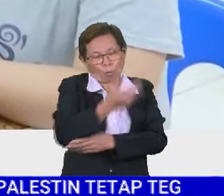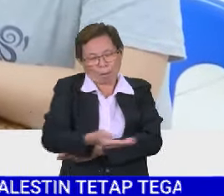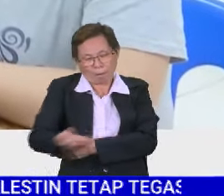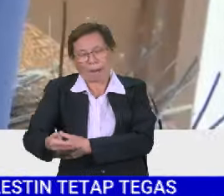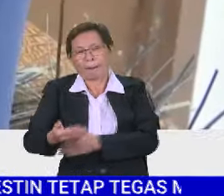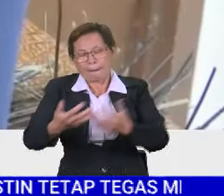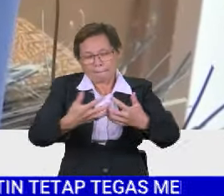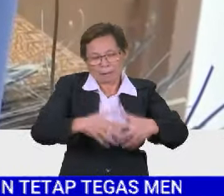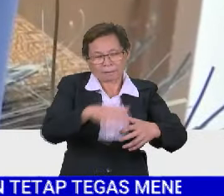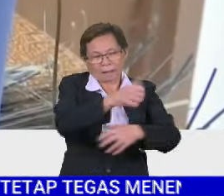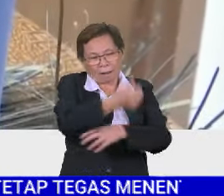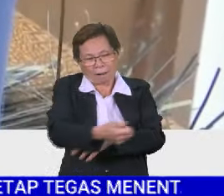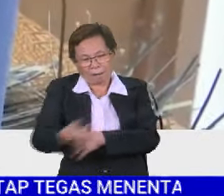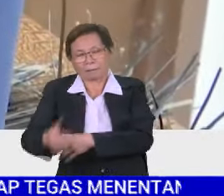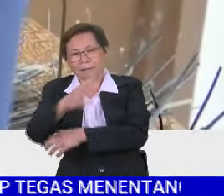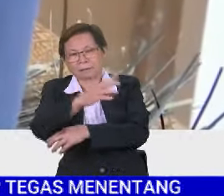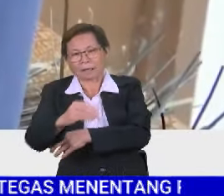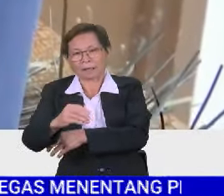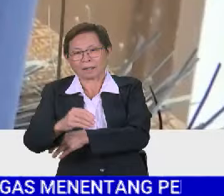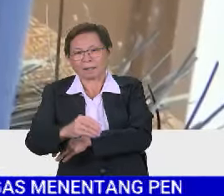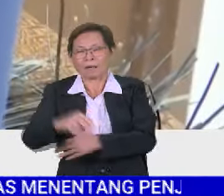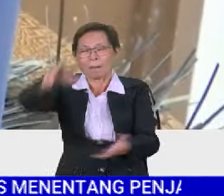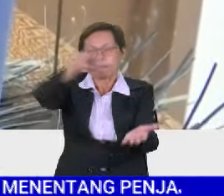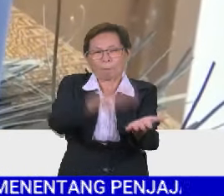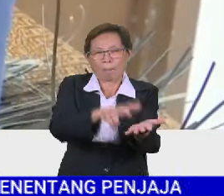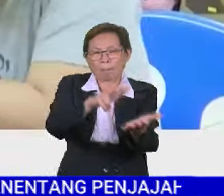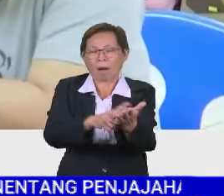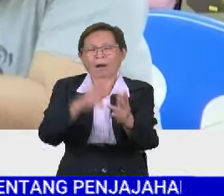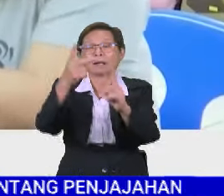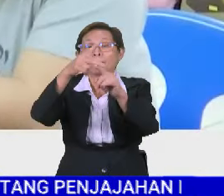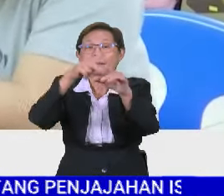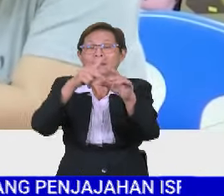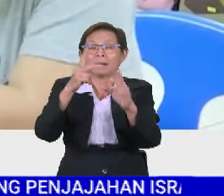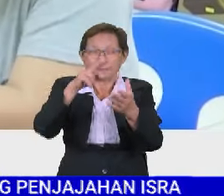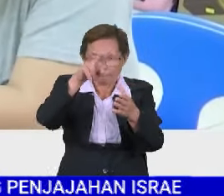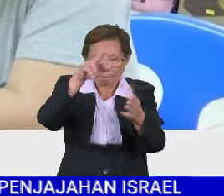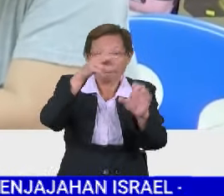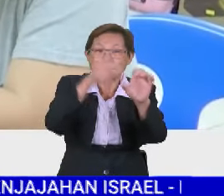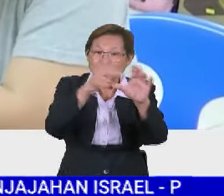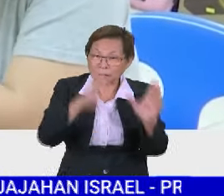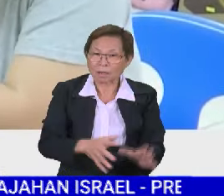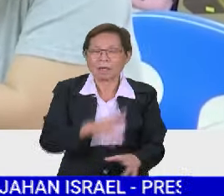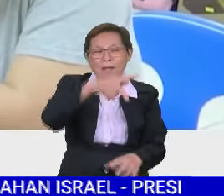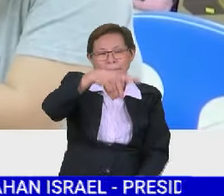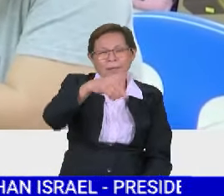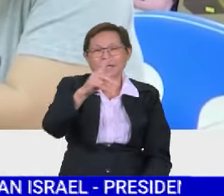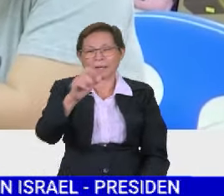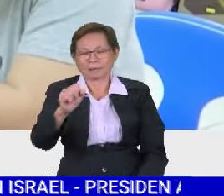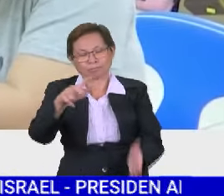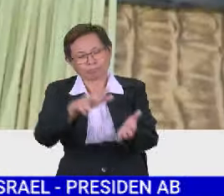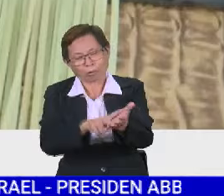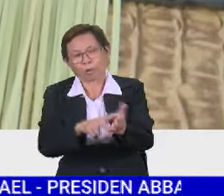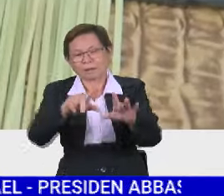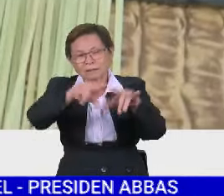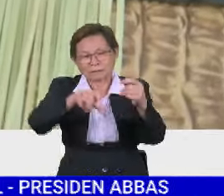mesin dan peralatan serta memberi peristirahatan kepada peserta perusahaan kecil dan sederhana PKS